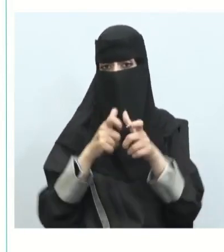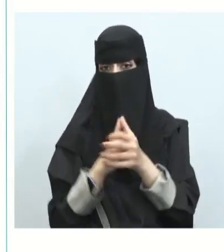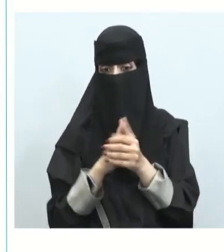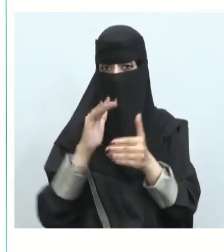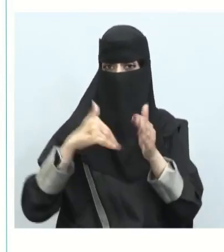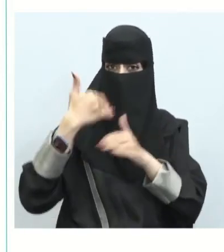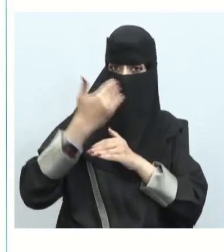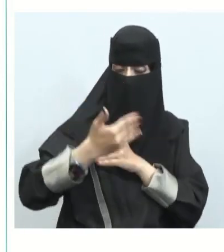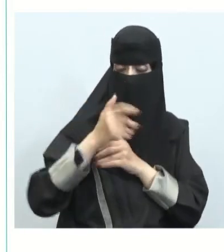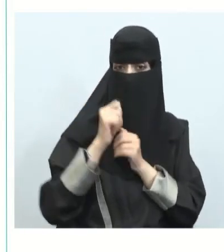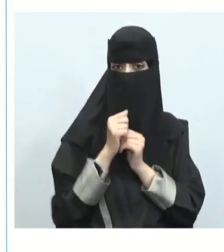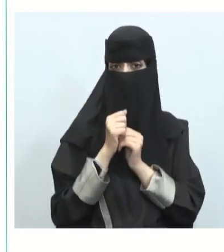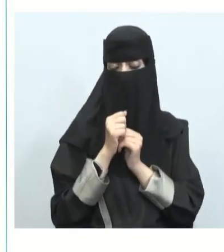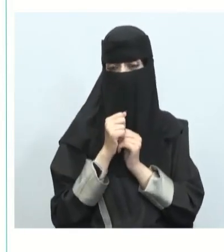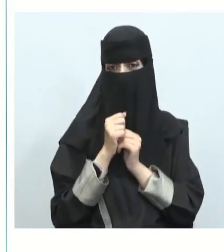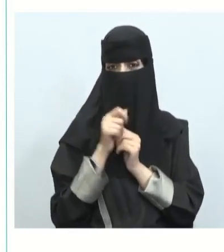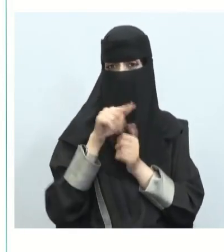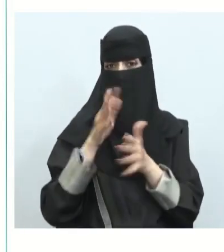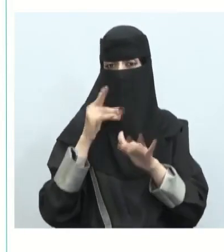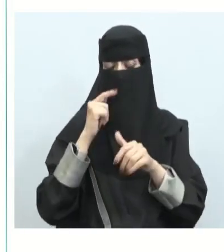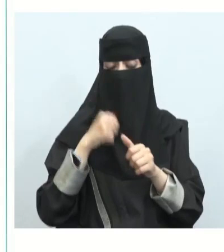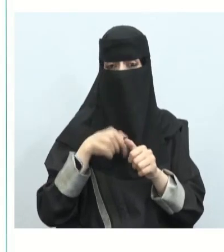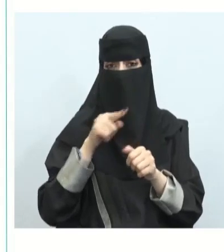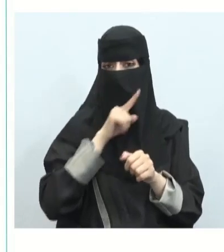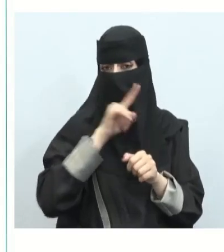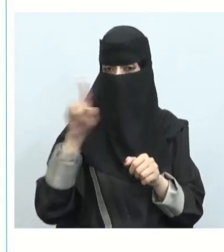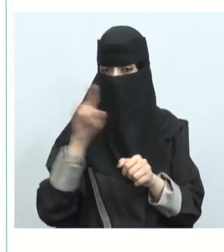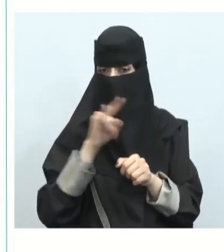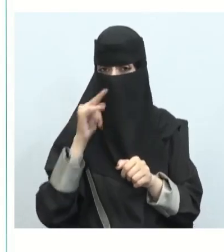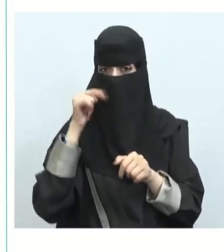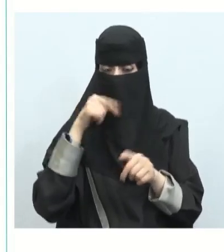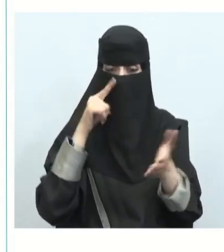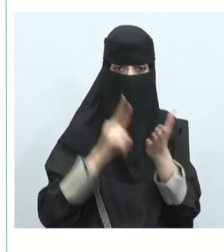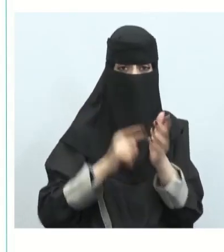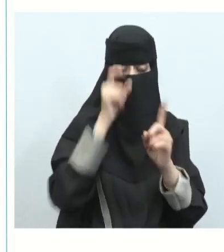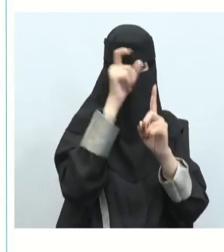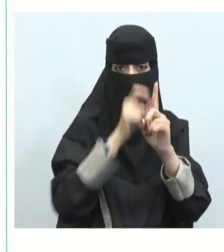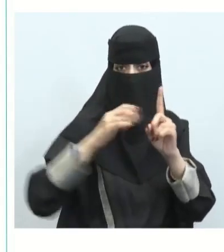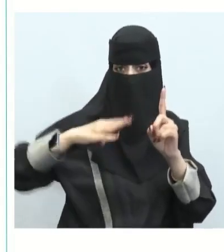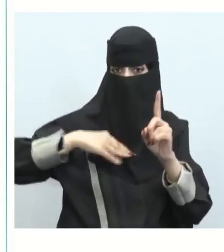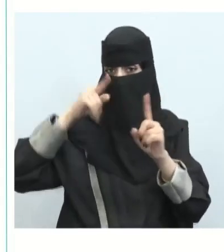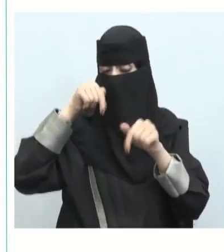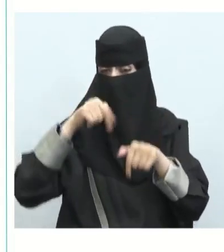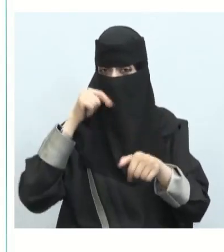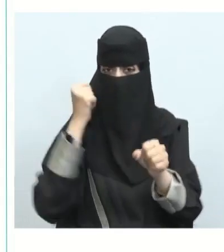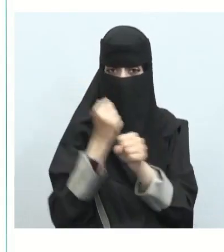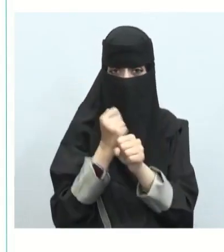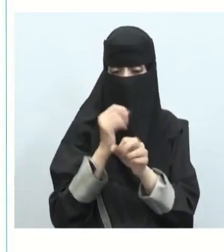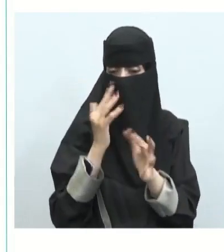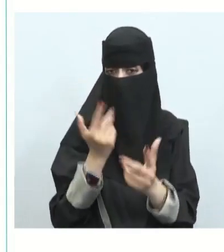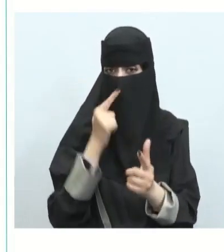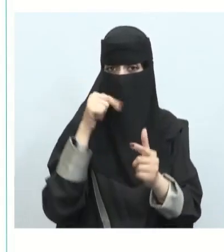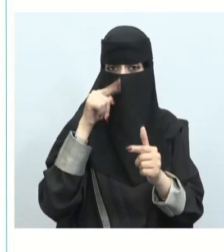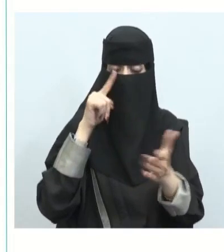وبالتالي ا قد يقاوم هذا الامر يجب ان يعمل المدير على تقليل هذه المخاوف او هذه